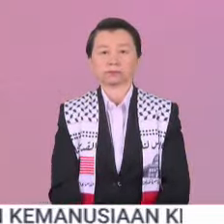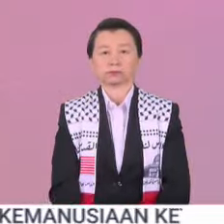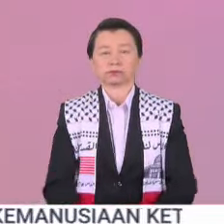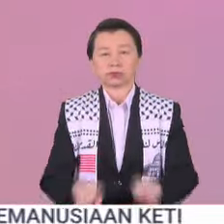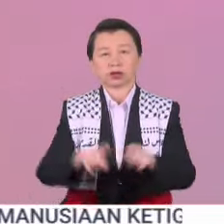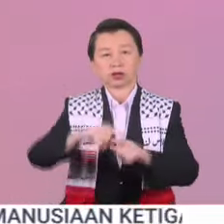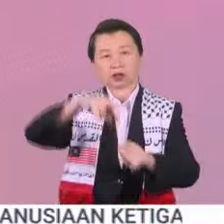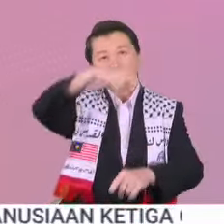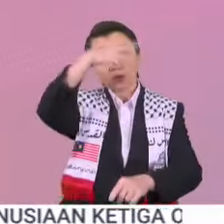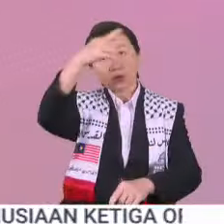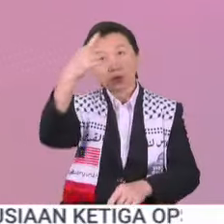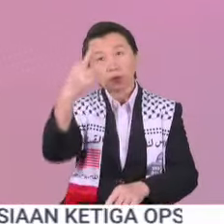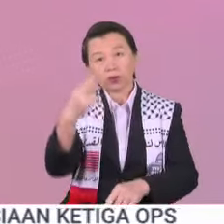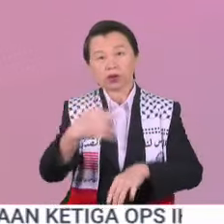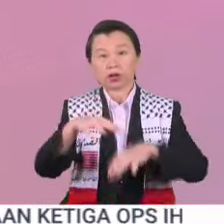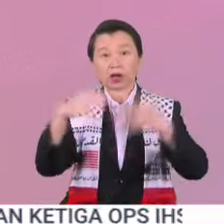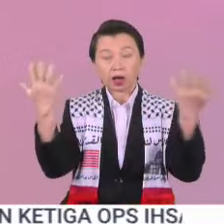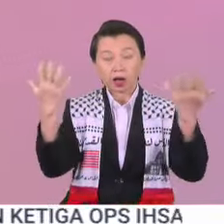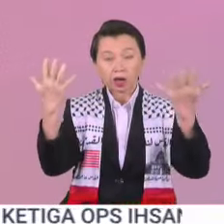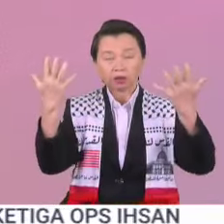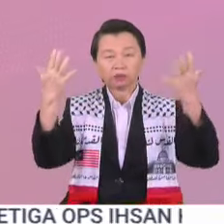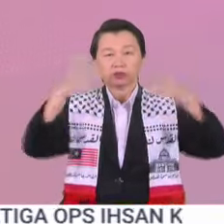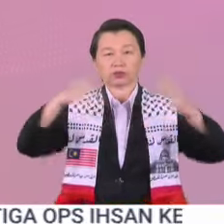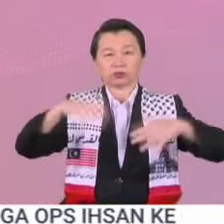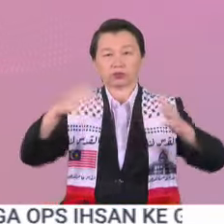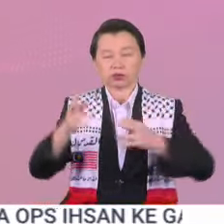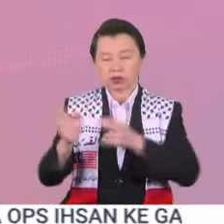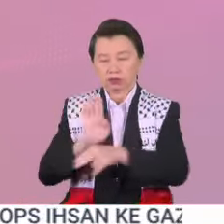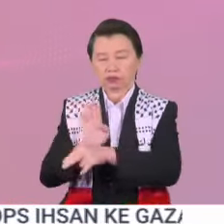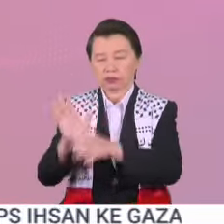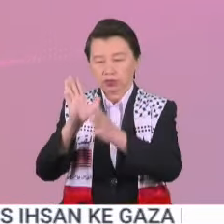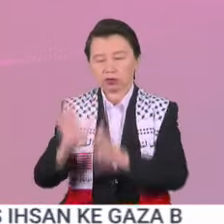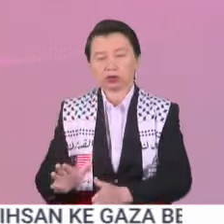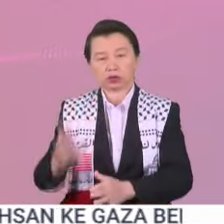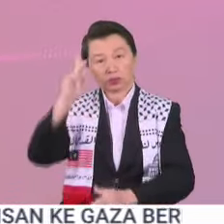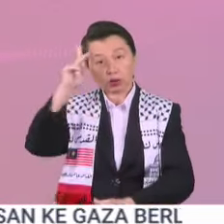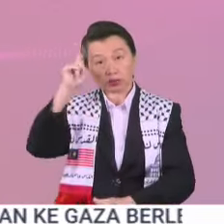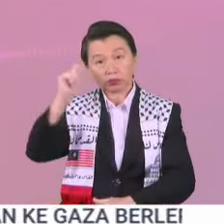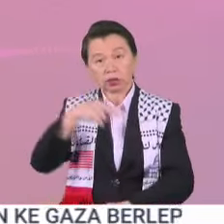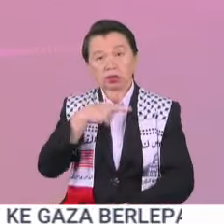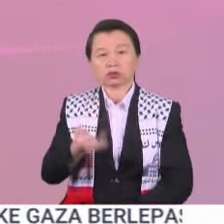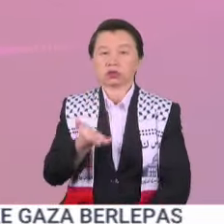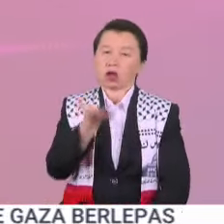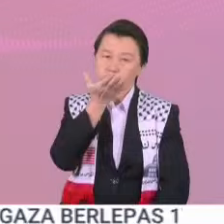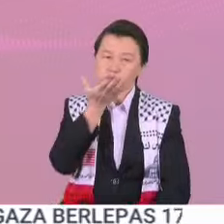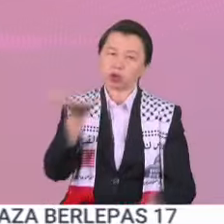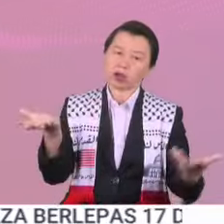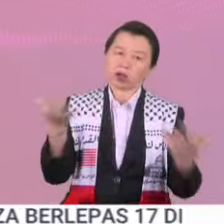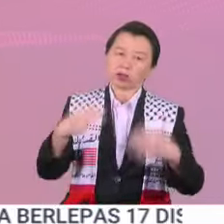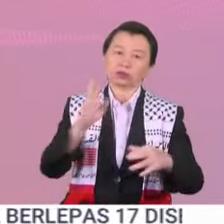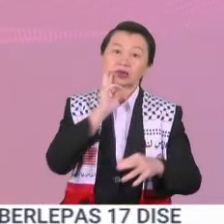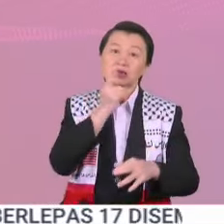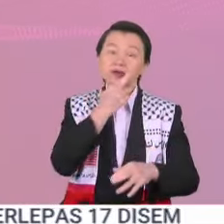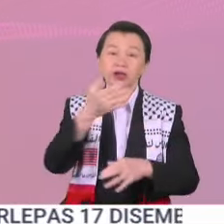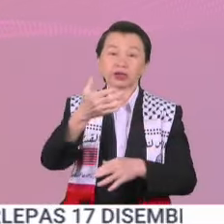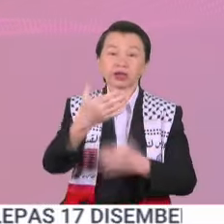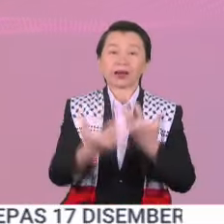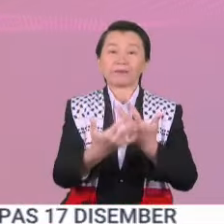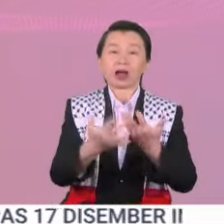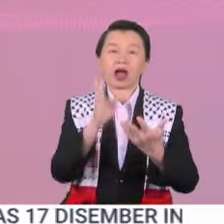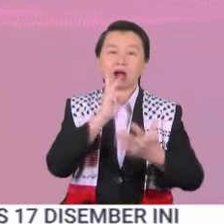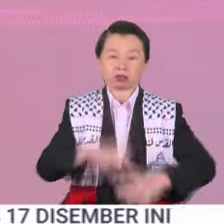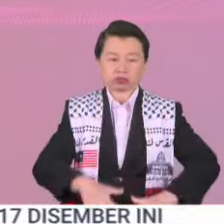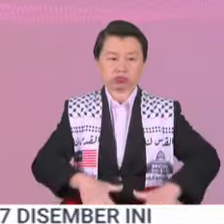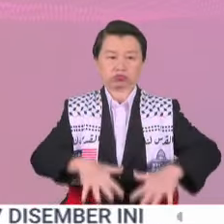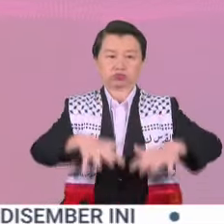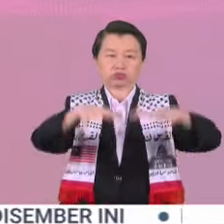Bagai pelangi selepas hujan, usahawan di Kuala Terengganu, Muhammad Anwar Arifin yang sebelum ini rugi besar selepas restoran ikan bakar miliknya